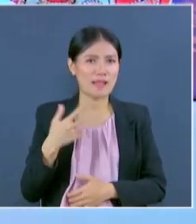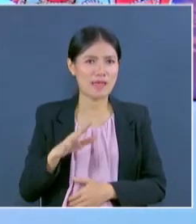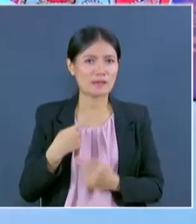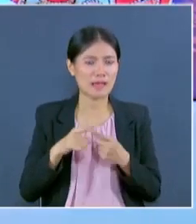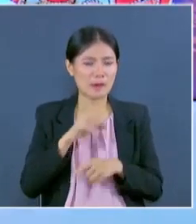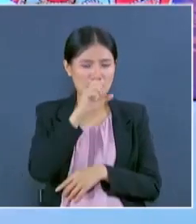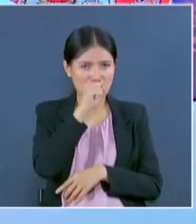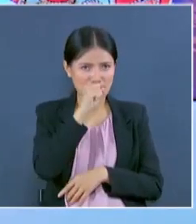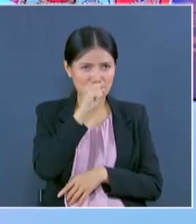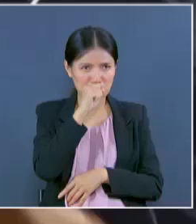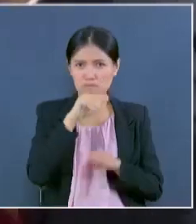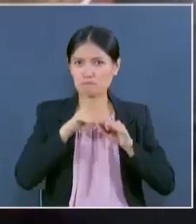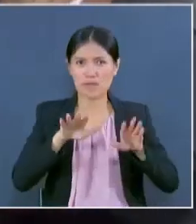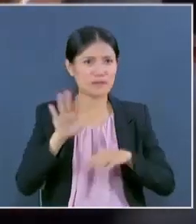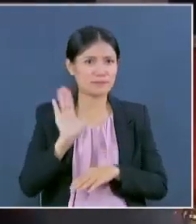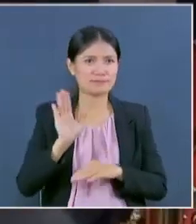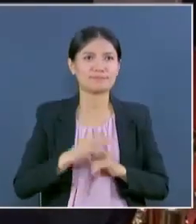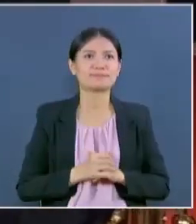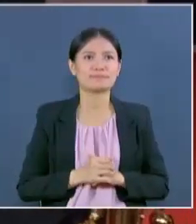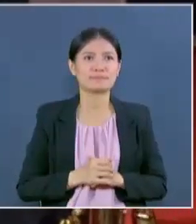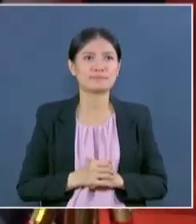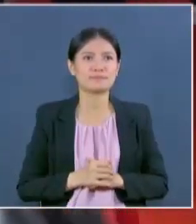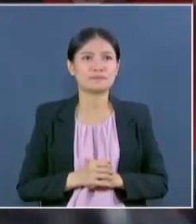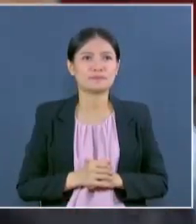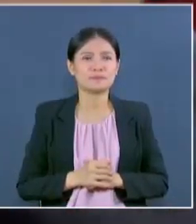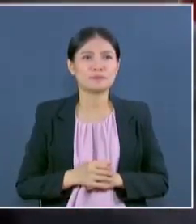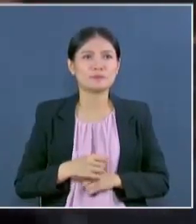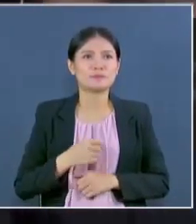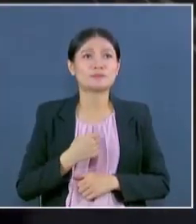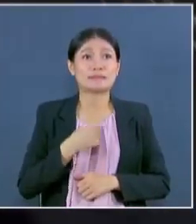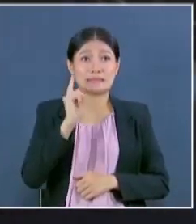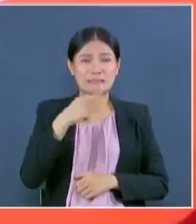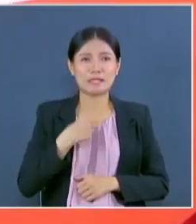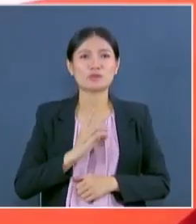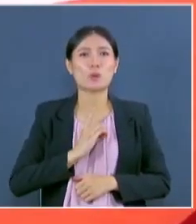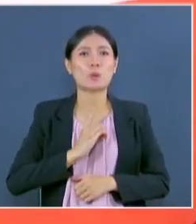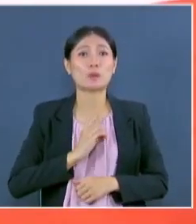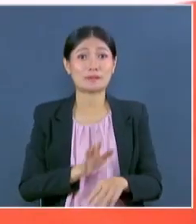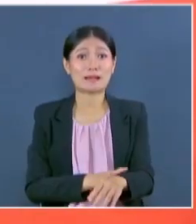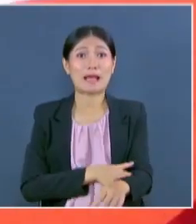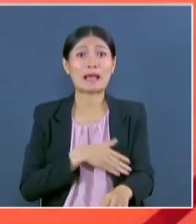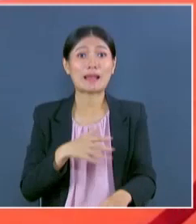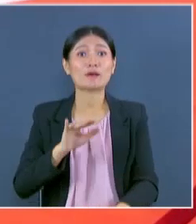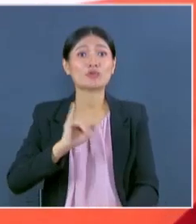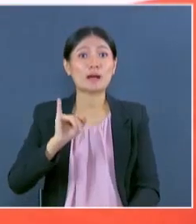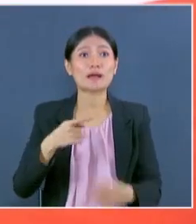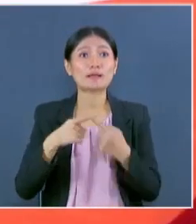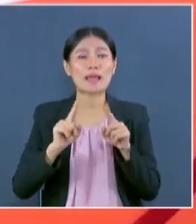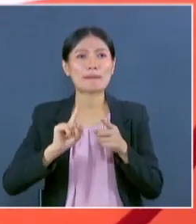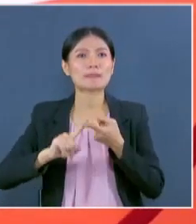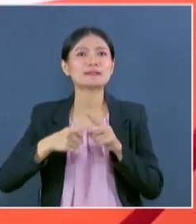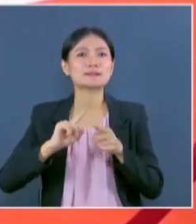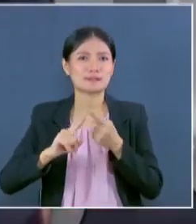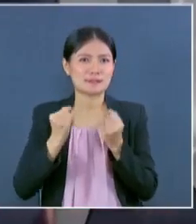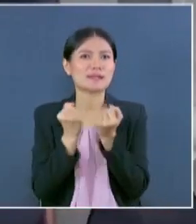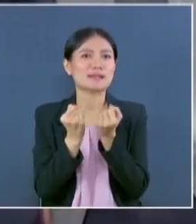ม่เปิดตัวไม่บอกใครค่ะตั้งเซตทัศน์มานานนะคะแต่ก็ไม่วายหนุ่มพีชพัชระก็ดันถูกเพื่อนสาวคนสนิทอย่างก้าว